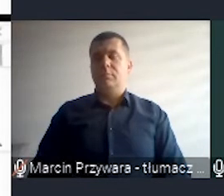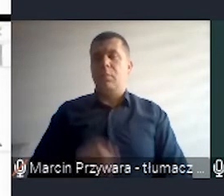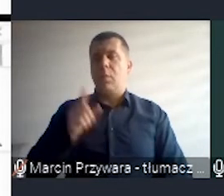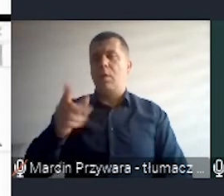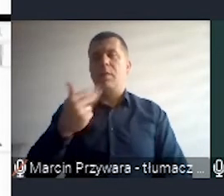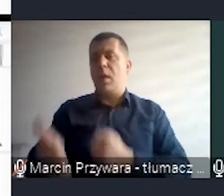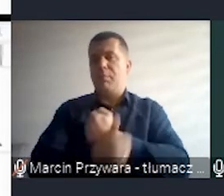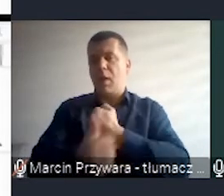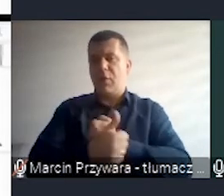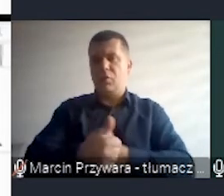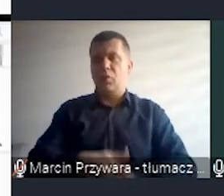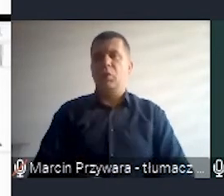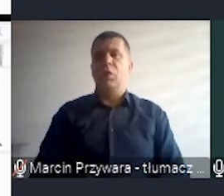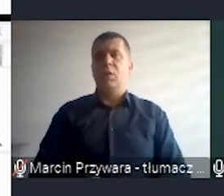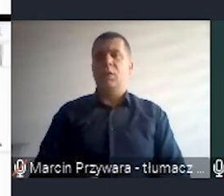nie powodują